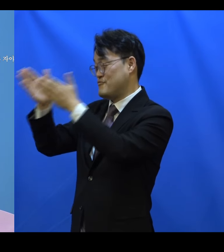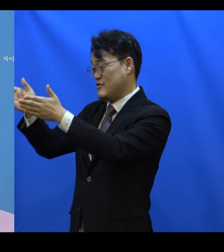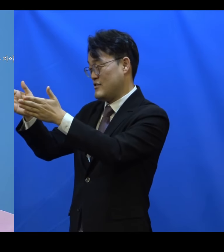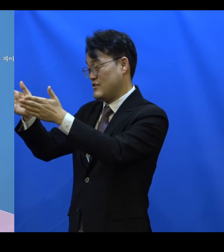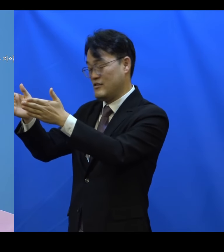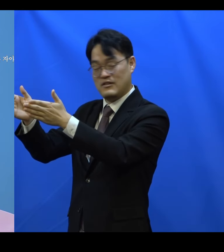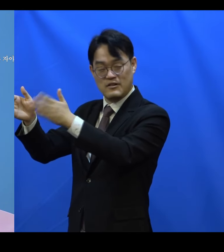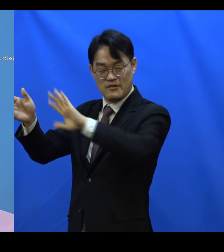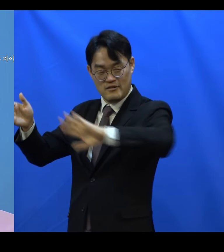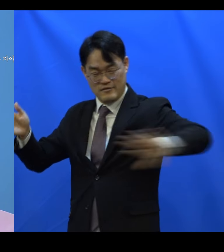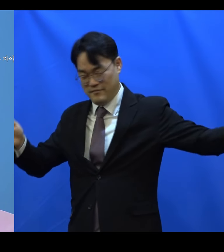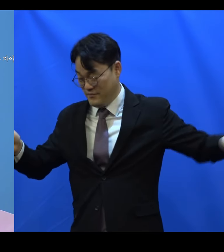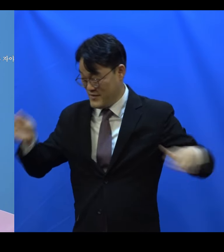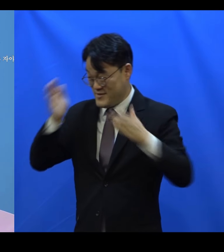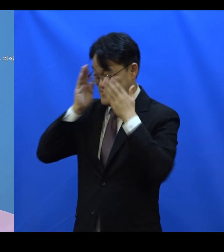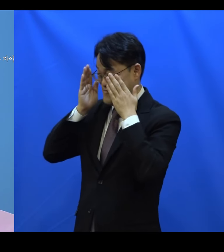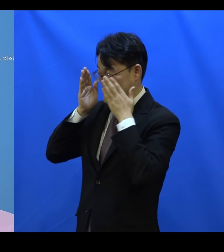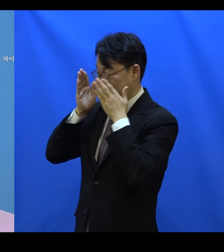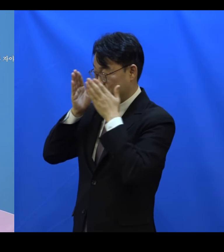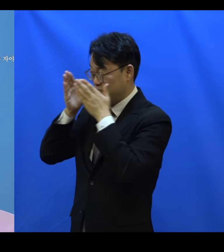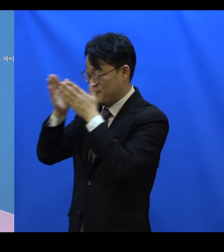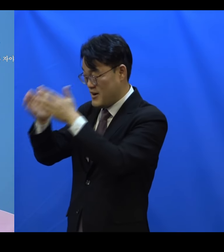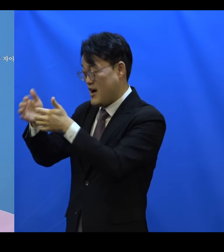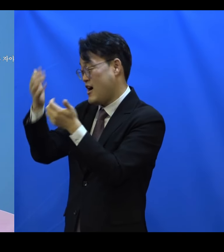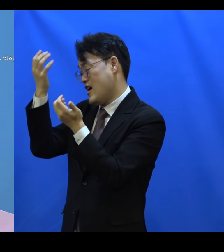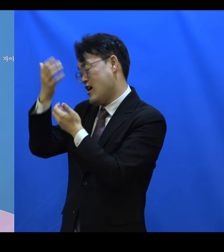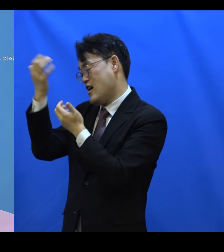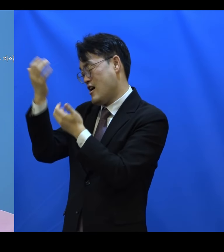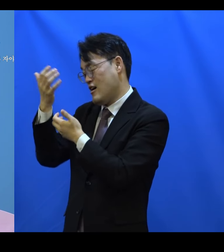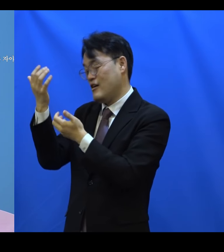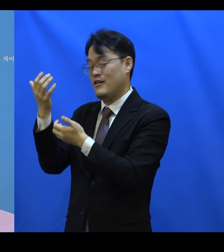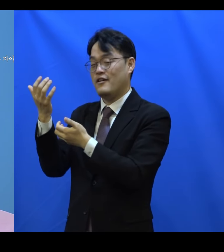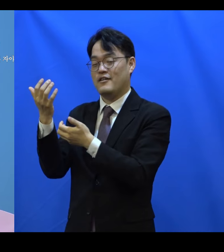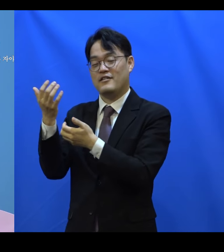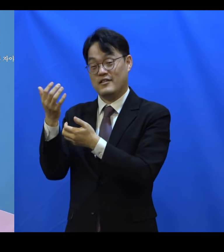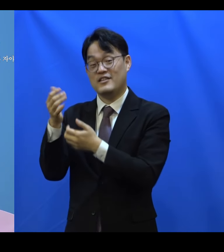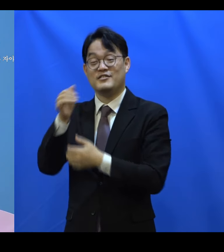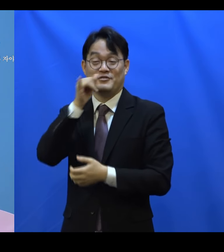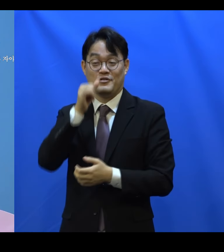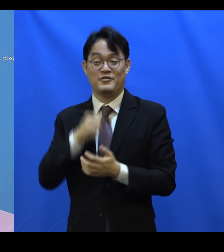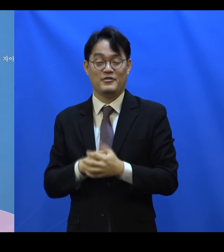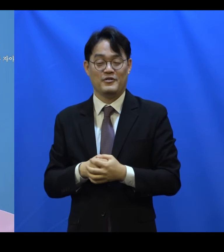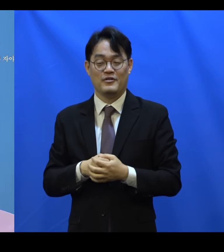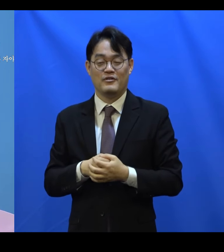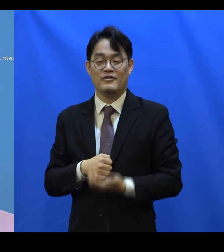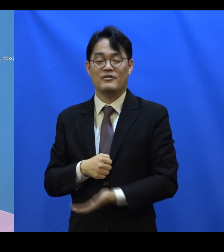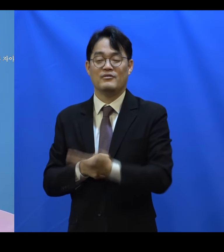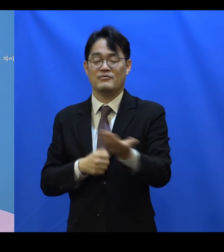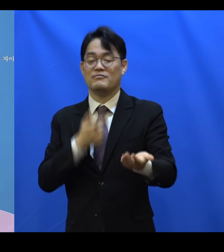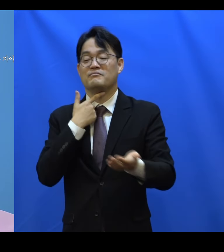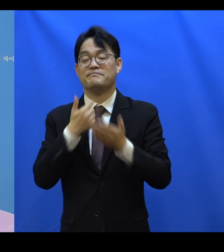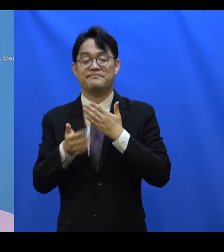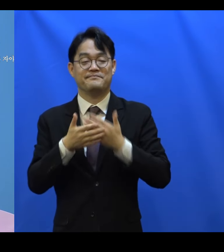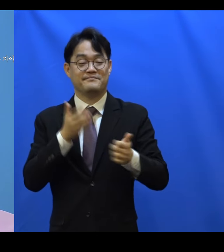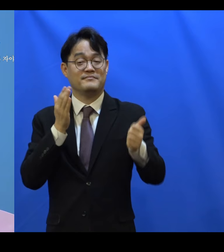그리스도인들은 사랑에 빠져 있는 사람들, 그리스도에 빠진 사람들은 그래요. 이제 그만이라고 하지 않아요. 그 사랑을 더 주세요